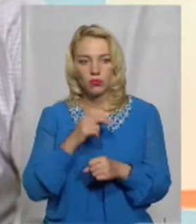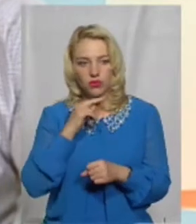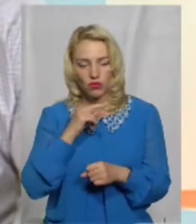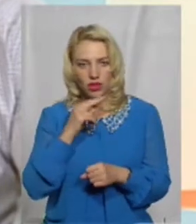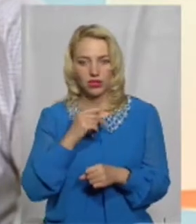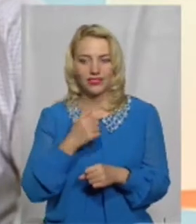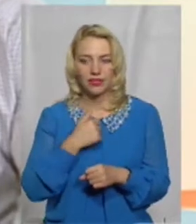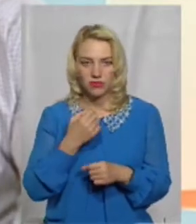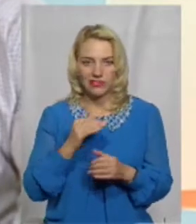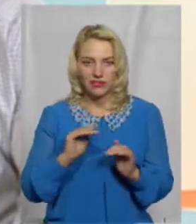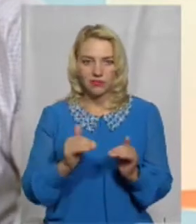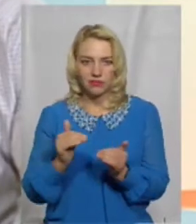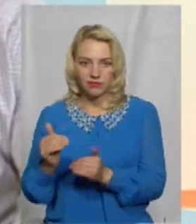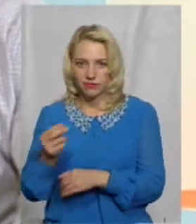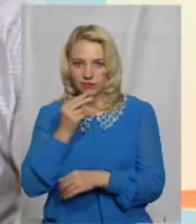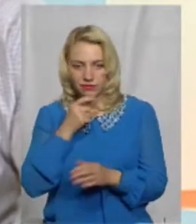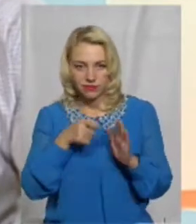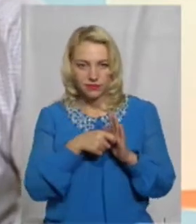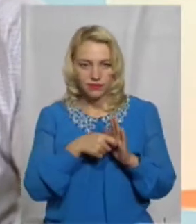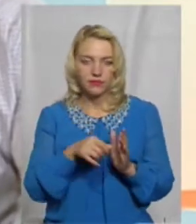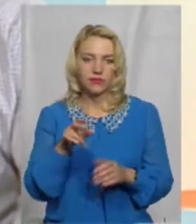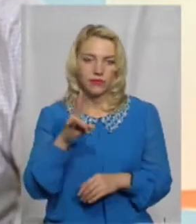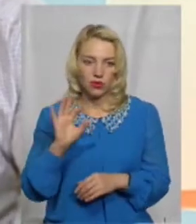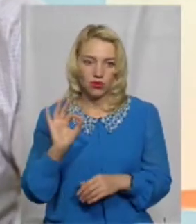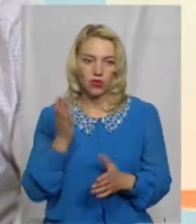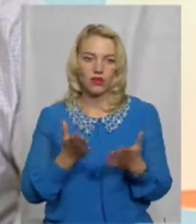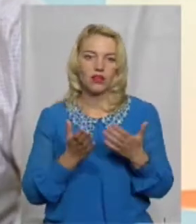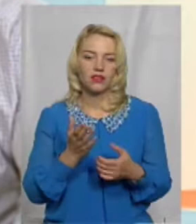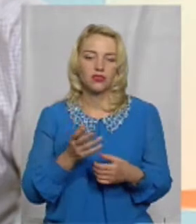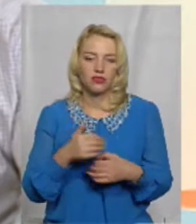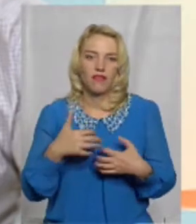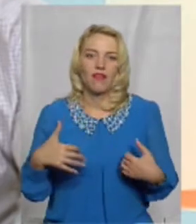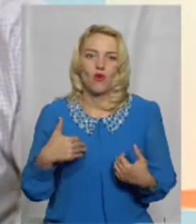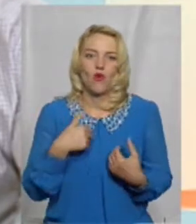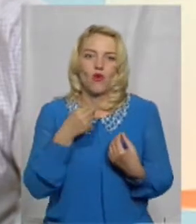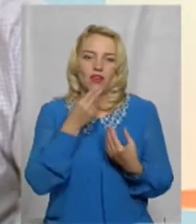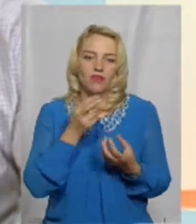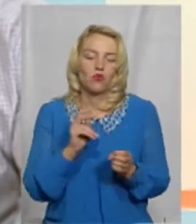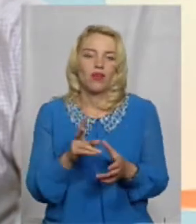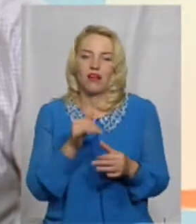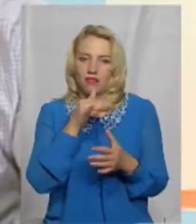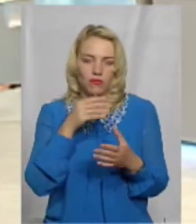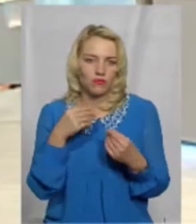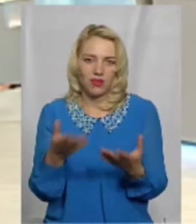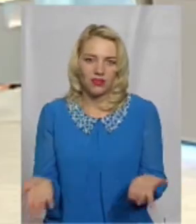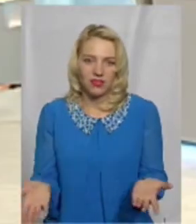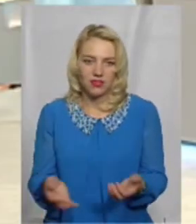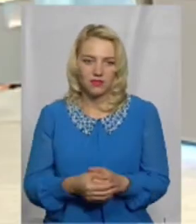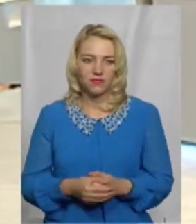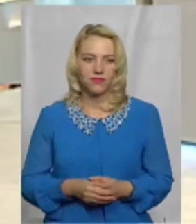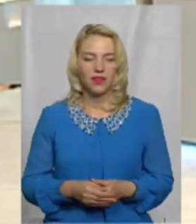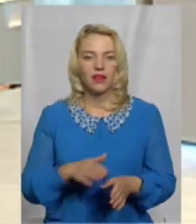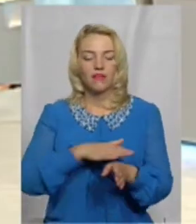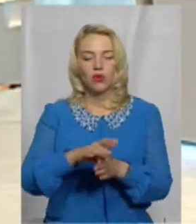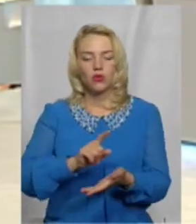ми трошки ограничуємо раціон. Ну, якщо хоче вона їсти, ну як не дати? Розумієте?